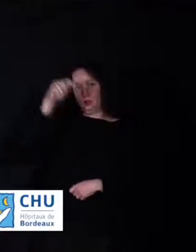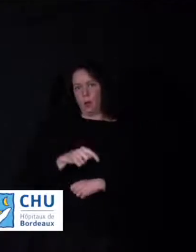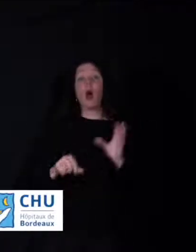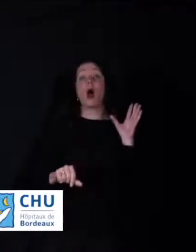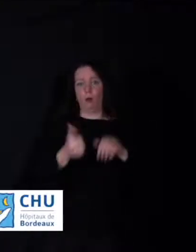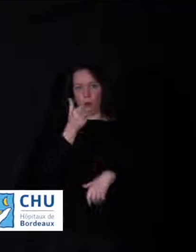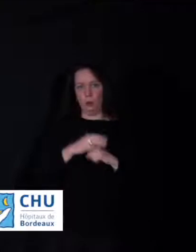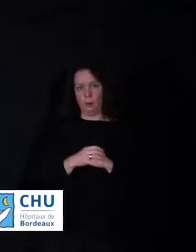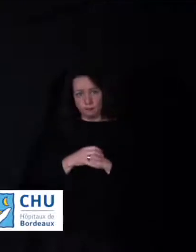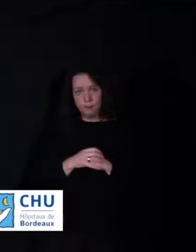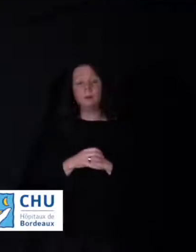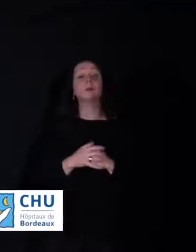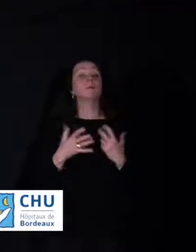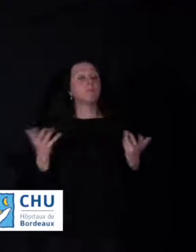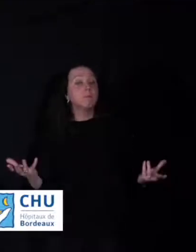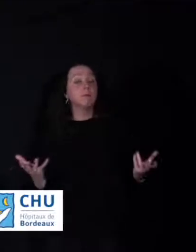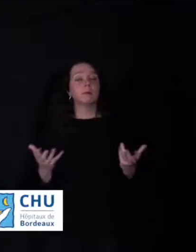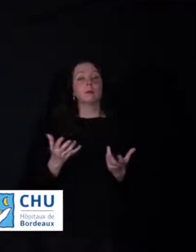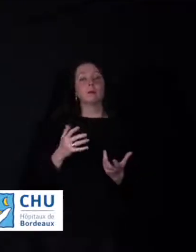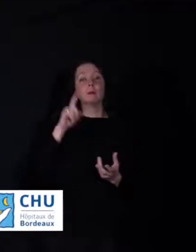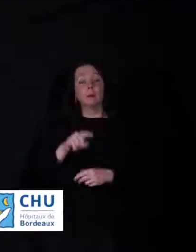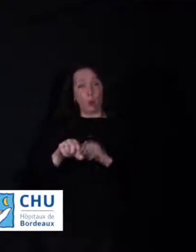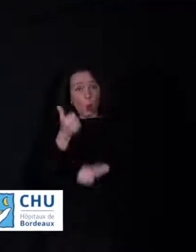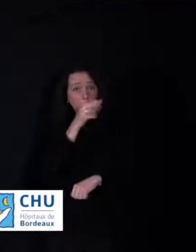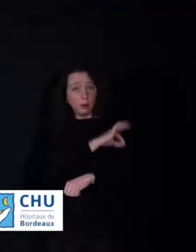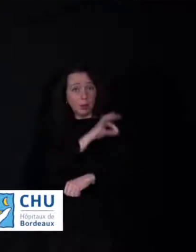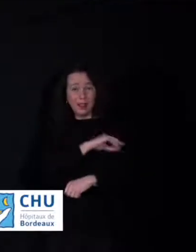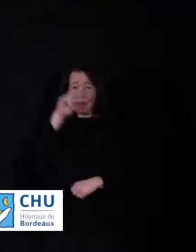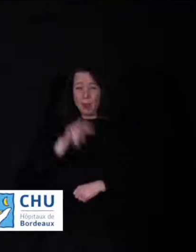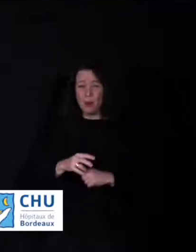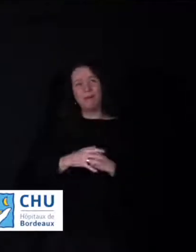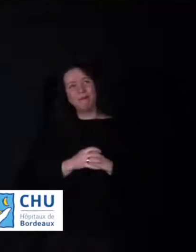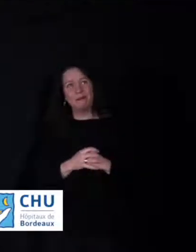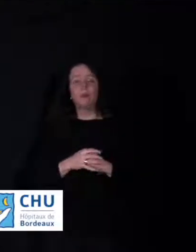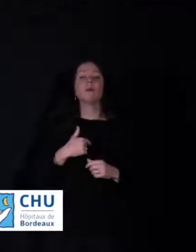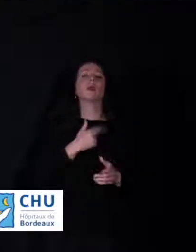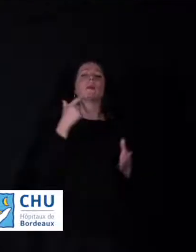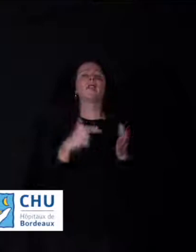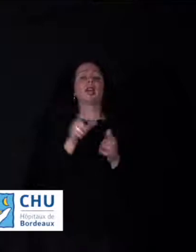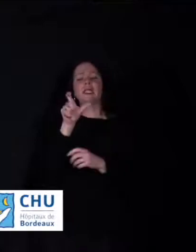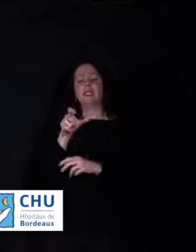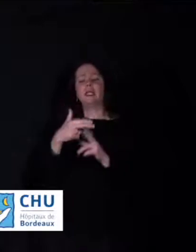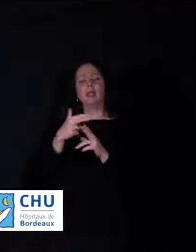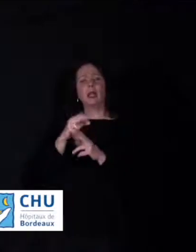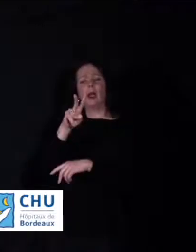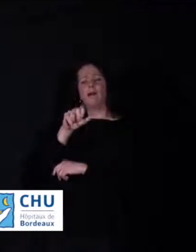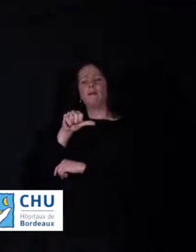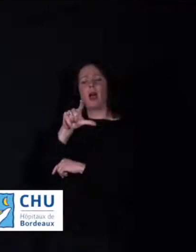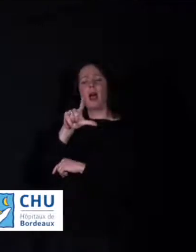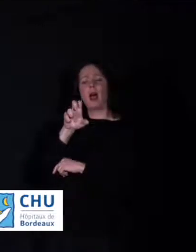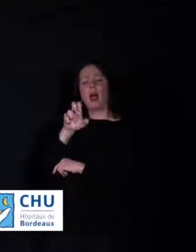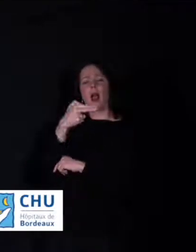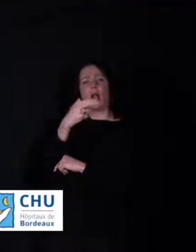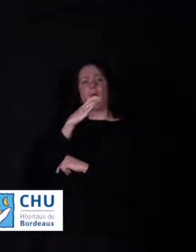La question, c'est, sont-ce vraiment 11 vaccins? Je préfère employer le terme de valence vaccinale.